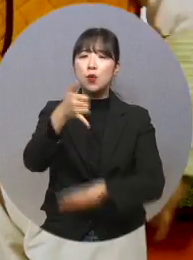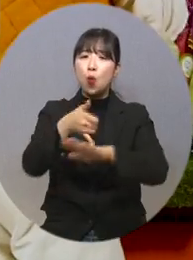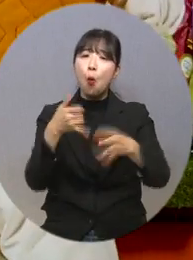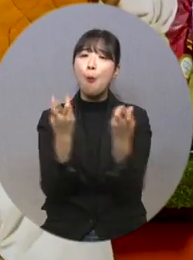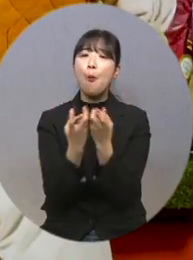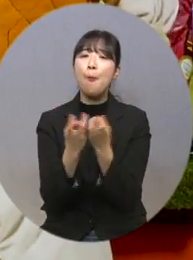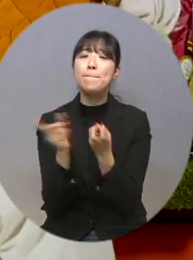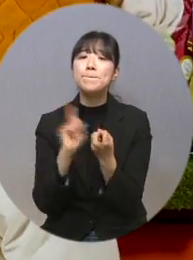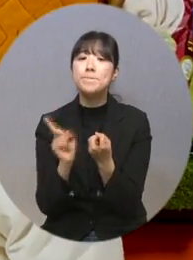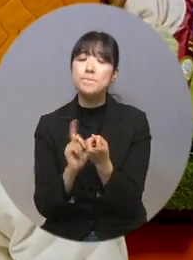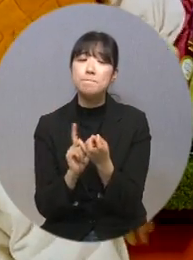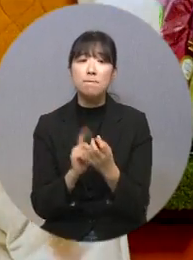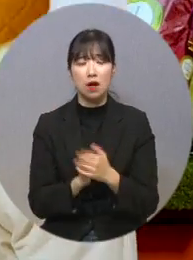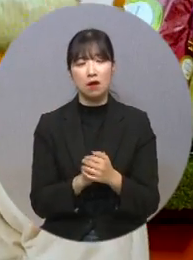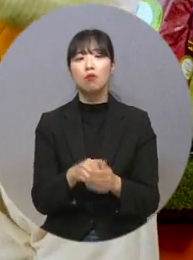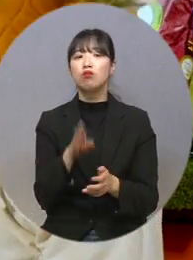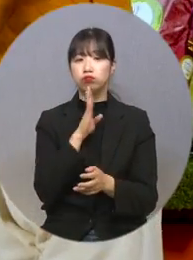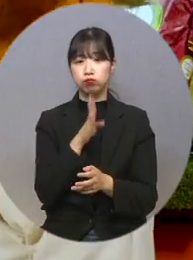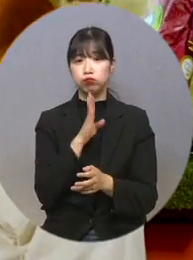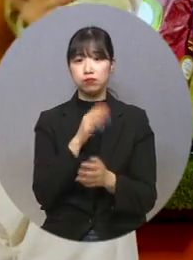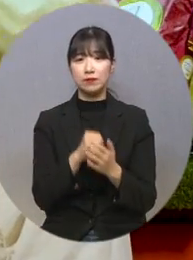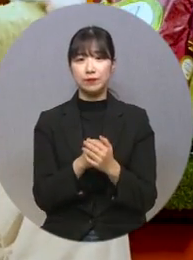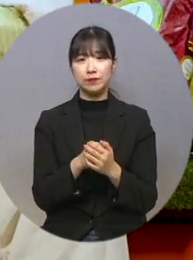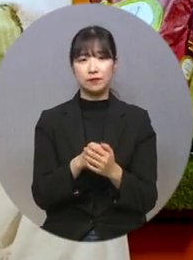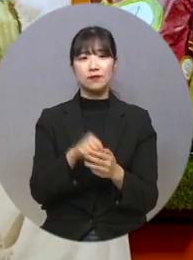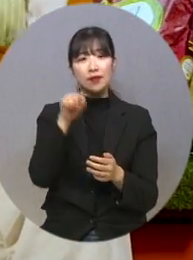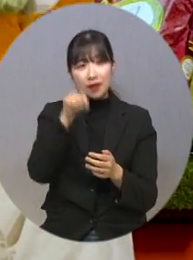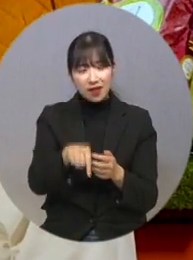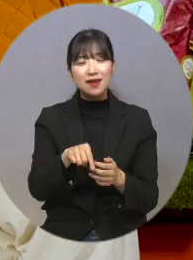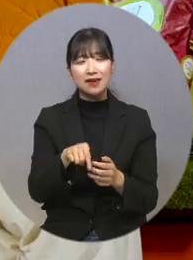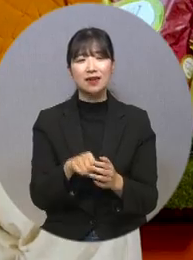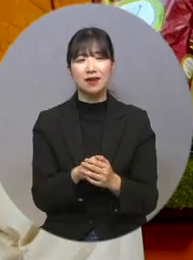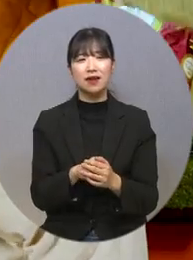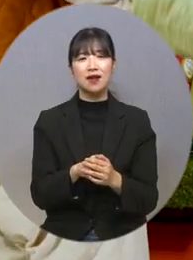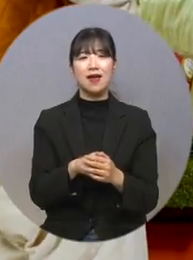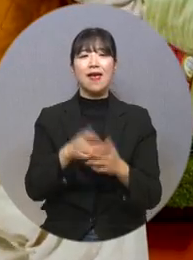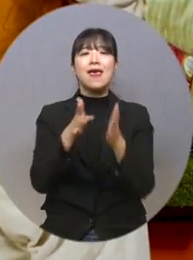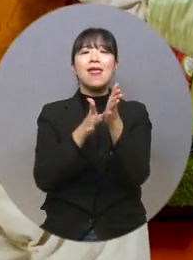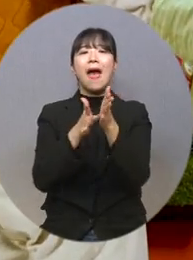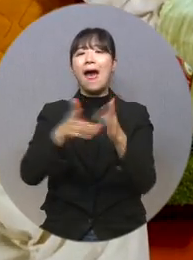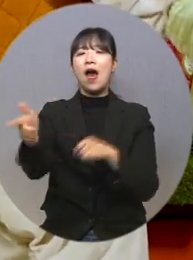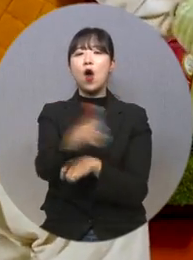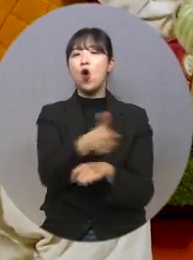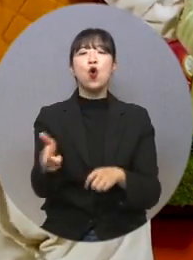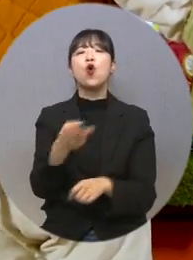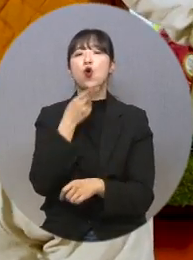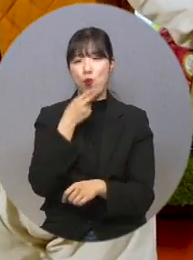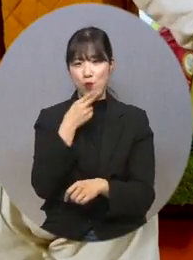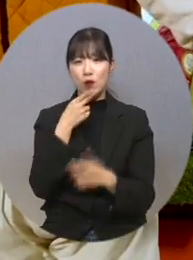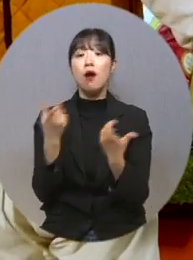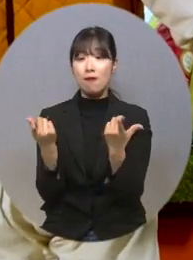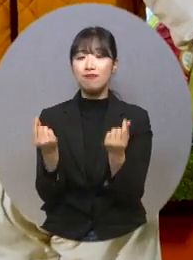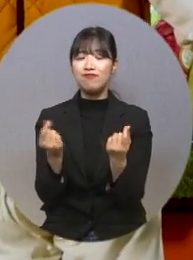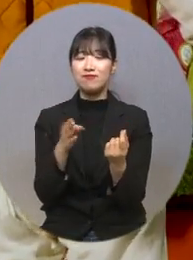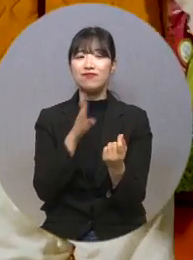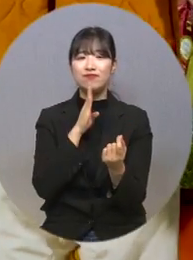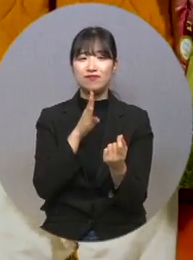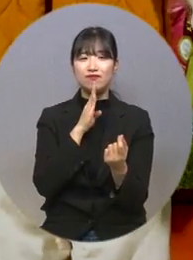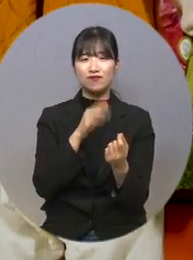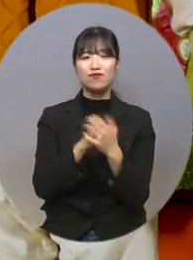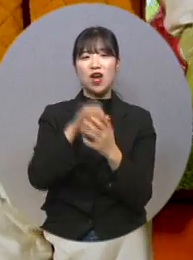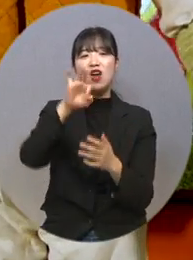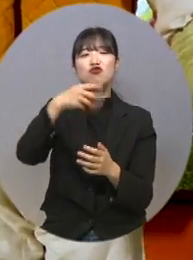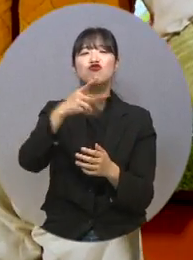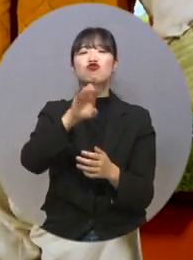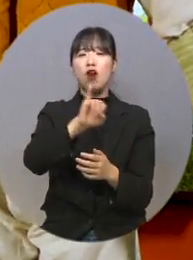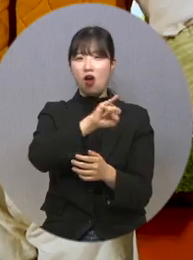쌀이에요? 그렇습니다. 예. 아 그러니까 우렁 농법은 사실 농약을 안 친다는 거잖아요. 그렇지, 친환경이죠. 예, 예. 우렁이를